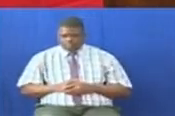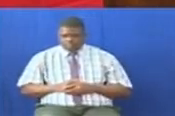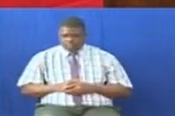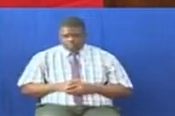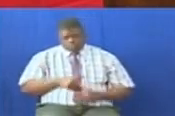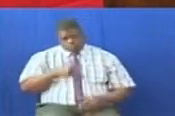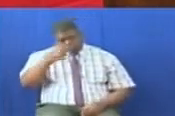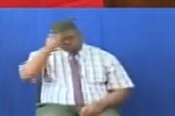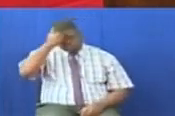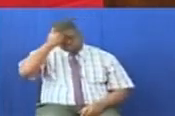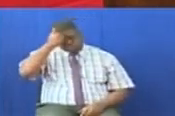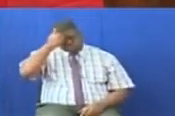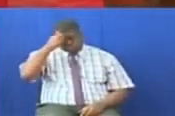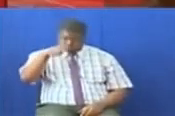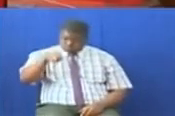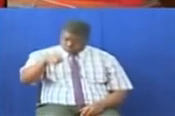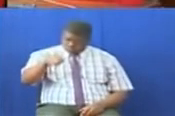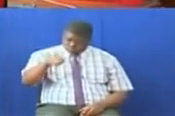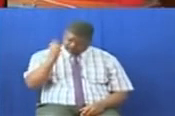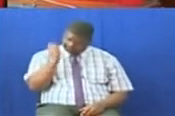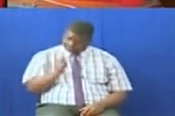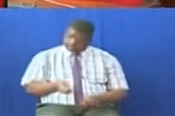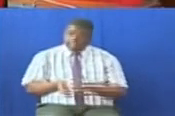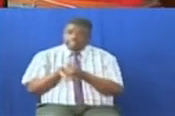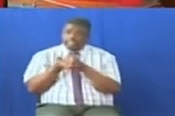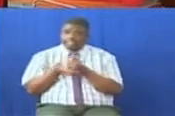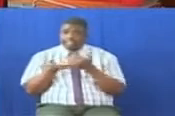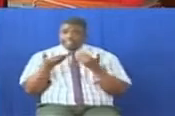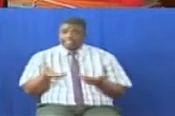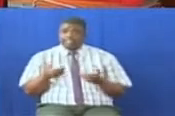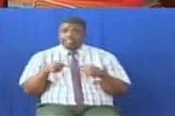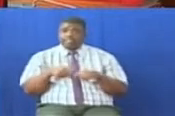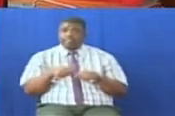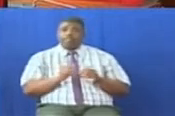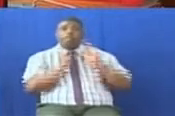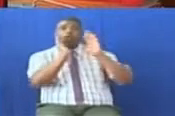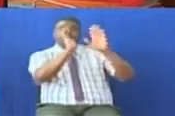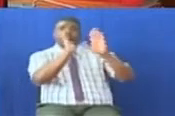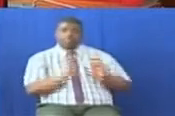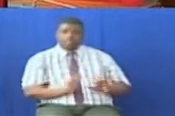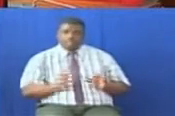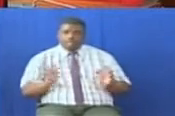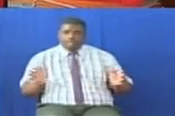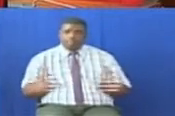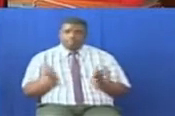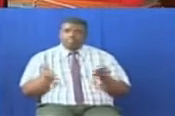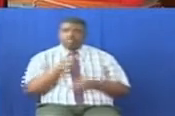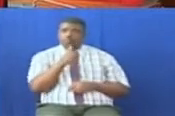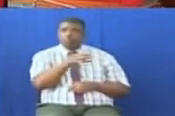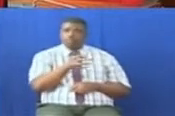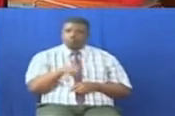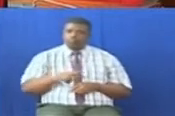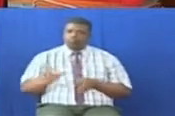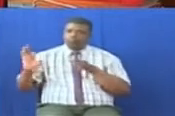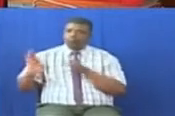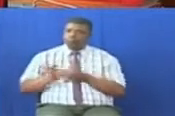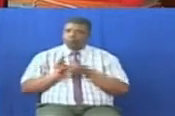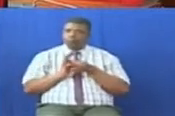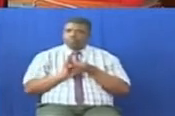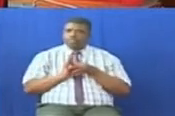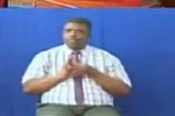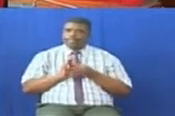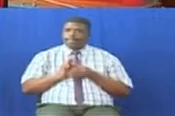Utakumbuka mheshimiwa Naibu Spika, sasa hivi tuko kwenye kampeni ya kuhamasisha wananchi kujiunga na bima